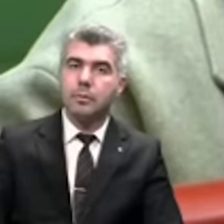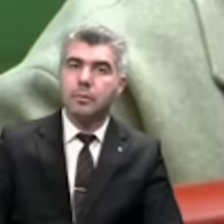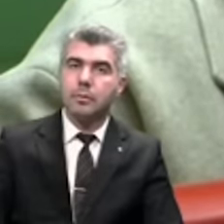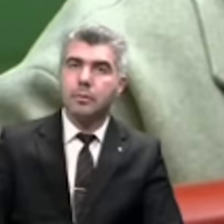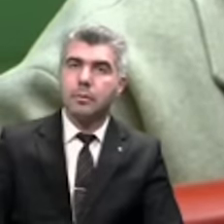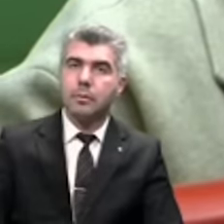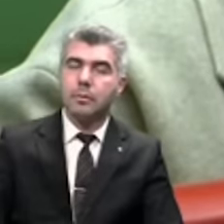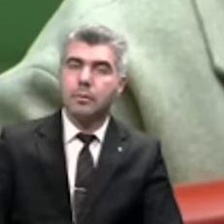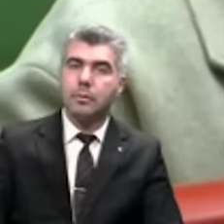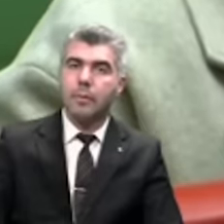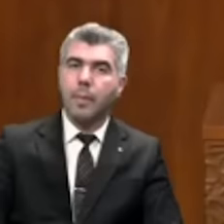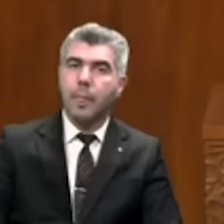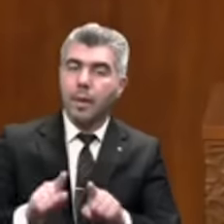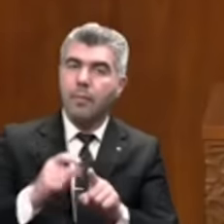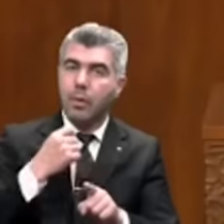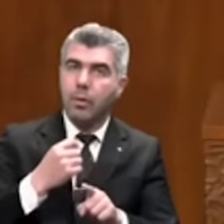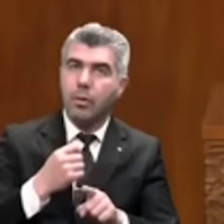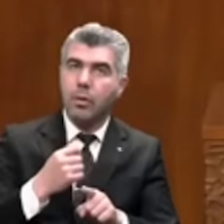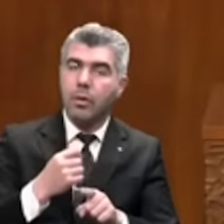داكشي علاش ما هضروش معاكم 10 سنين،